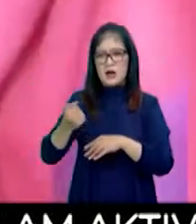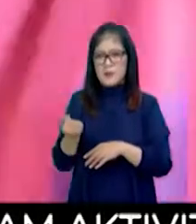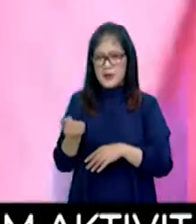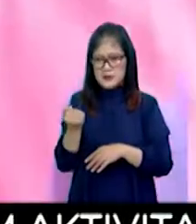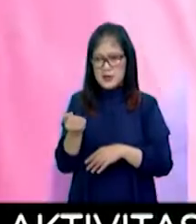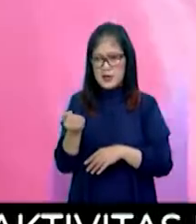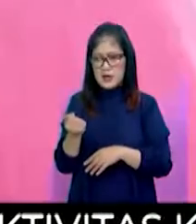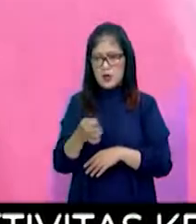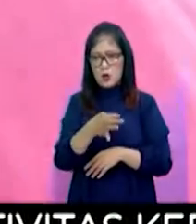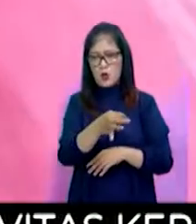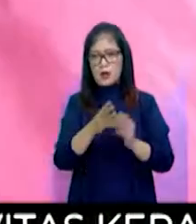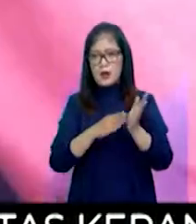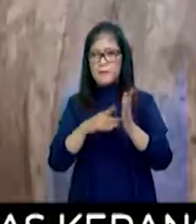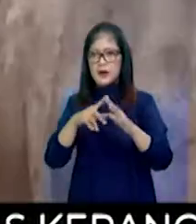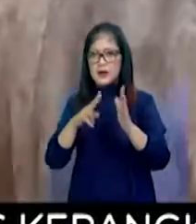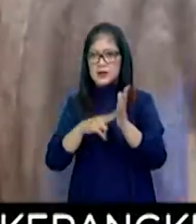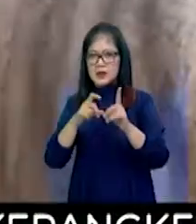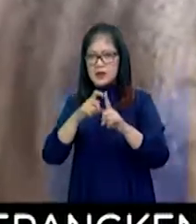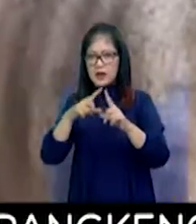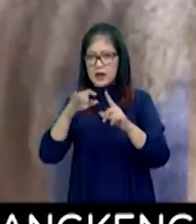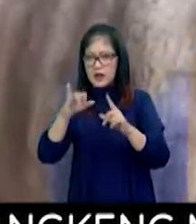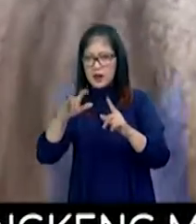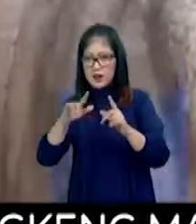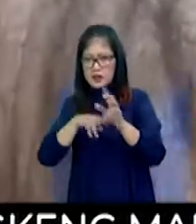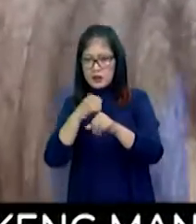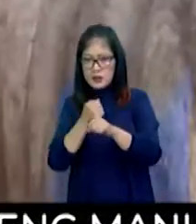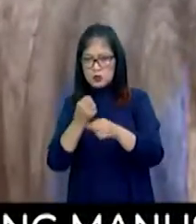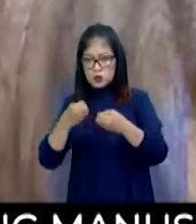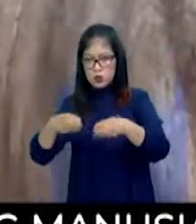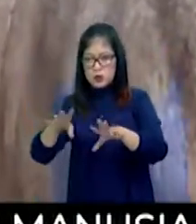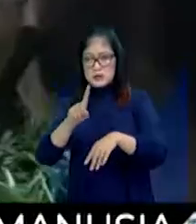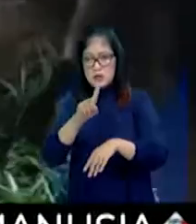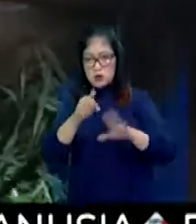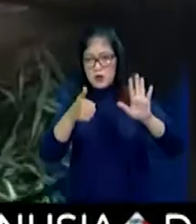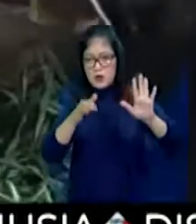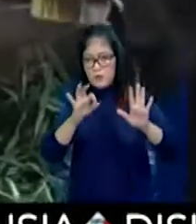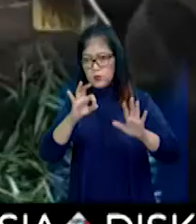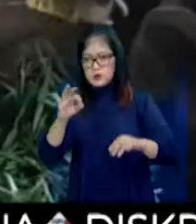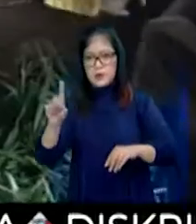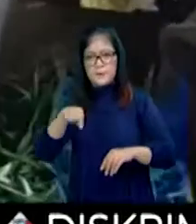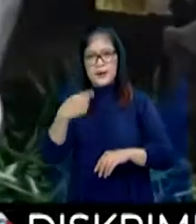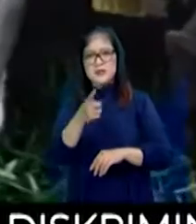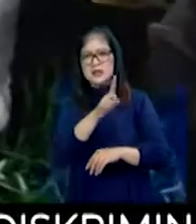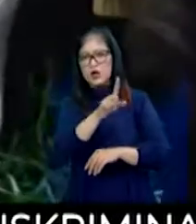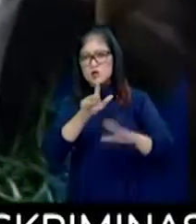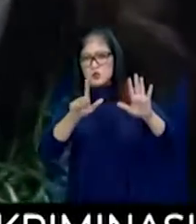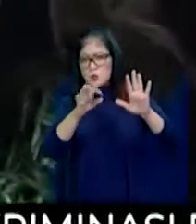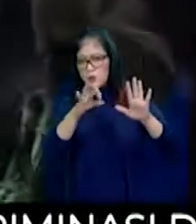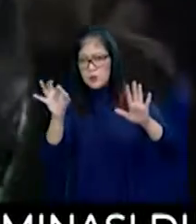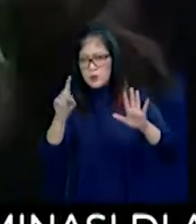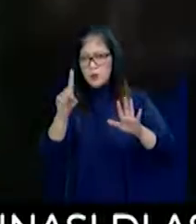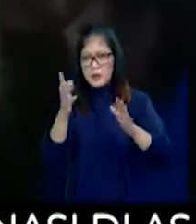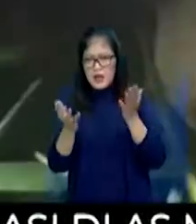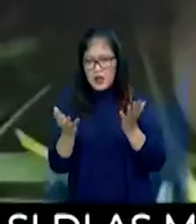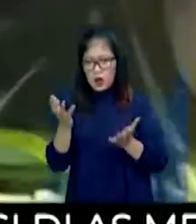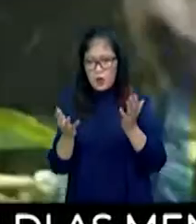kini menjual daging sapi pada kisaran harga Rp160 hingga Rp170.000 per kilogram. Kenaikan harga ini